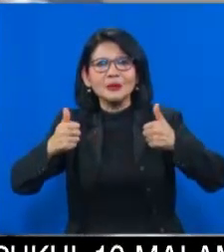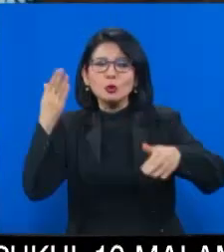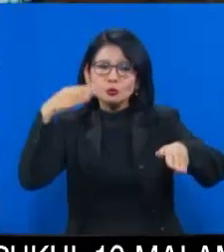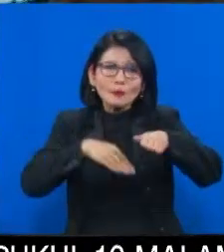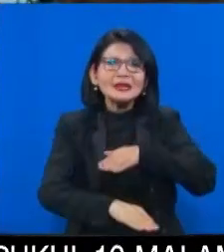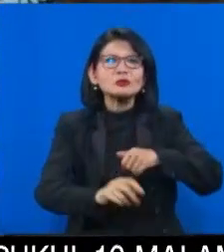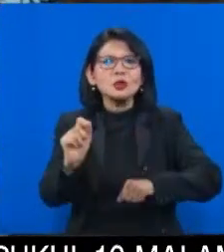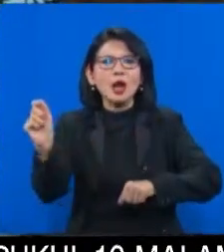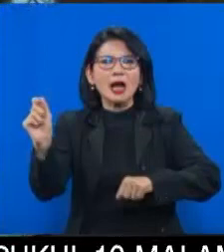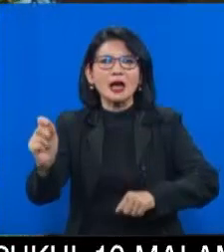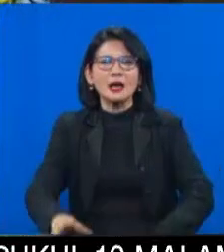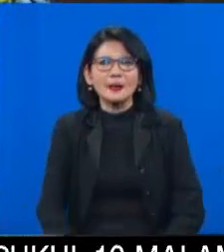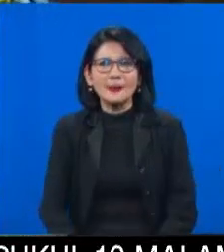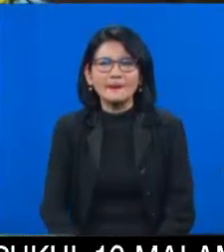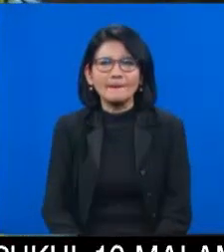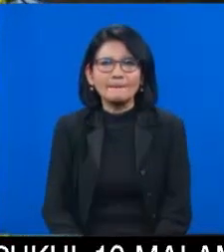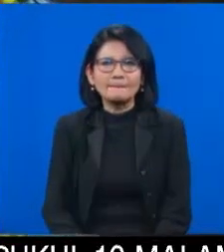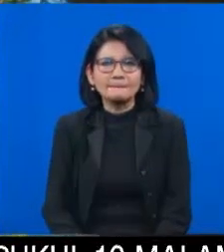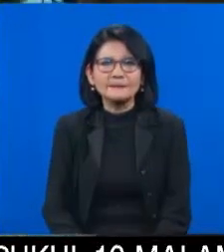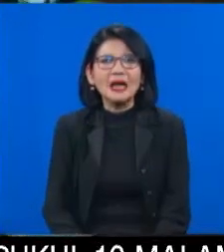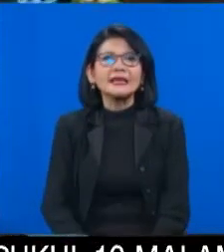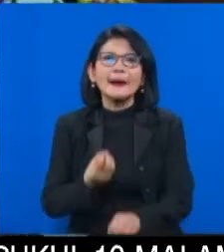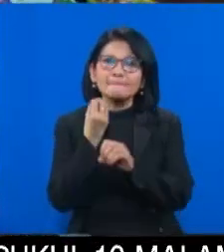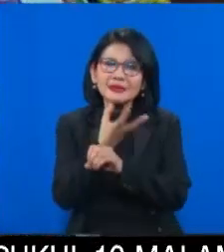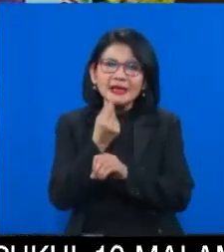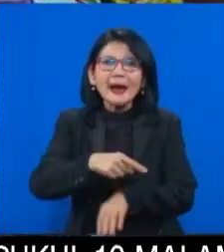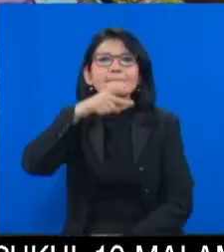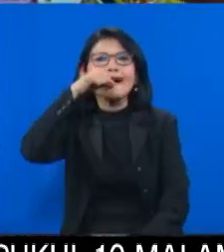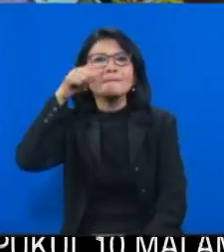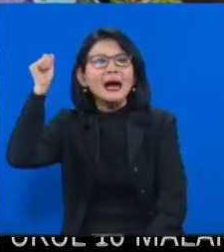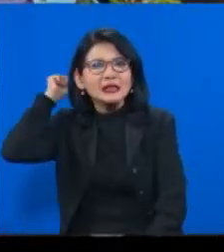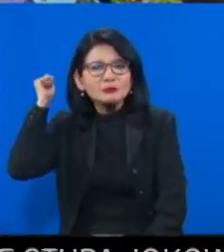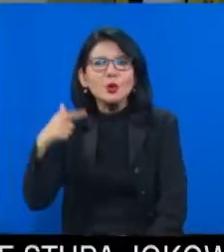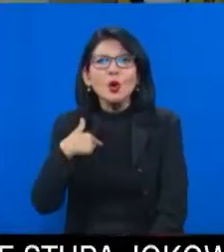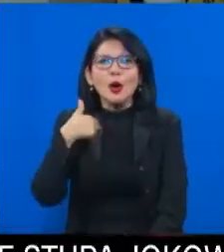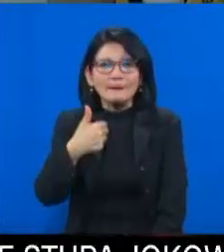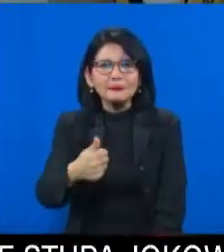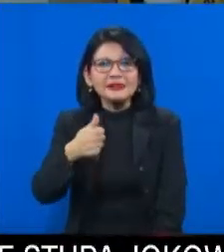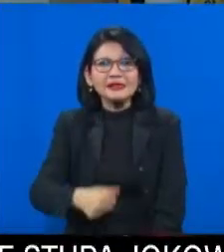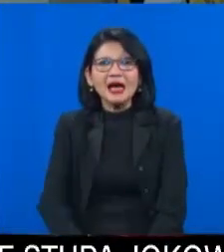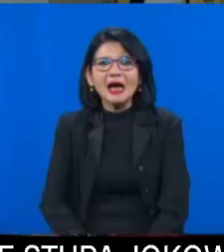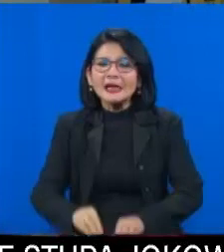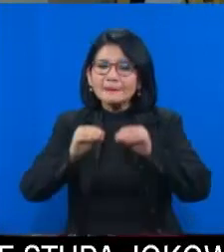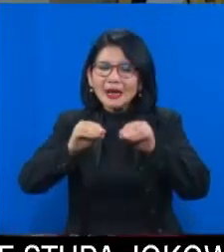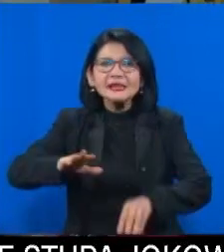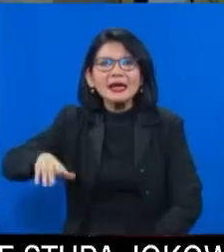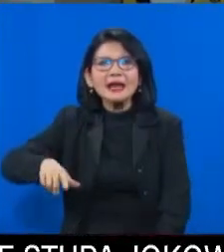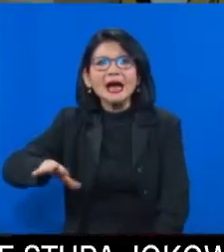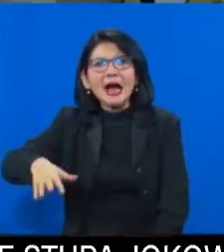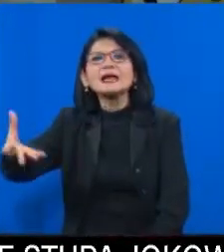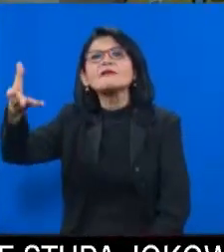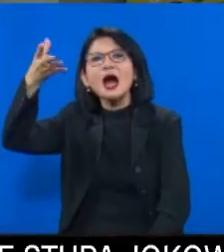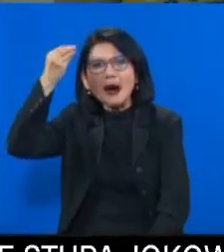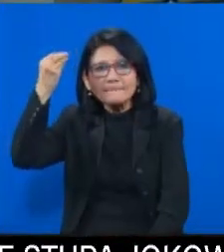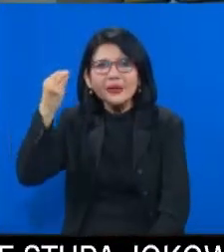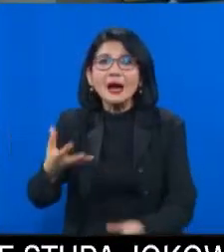sekolah. Elizabeth juga menyarankan agar orang tua dapat memberikan pemahaman kepada anak tentang apa